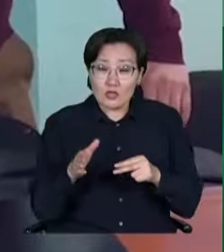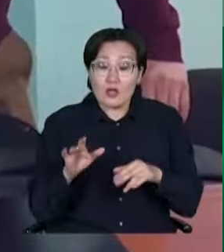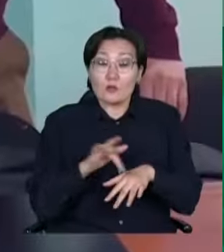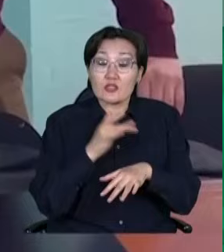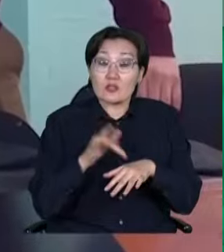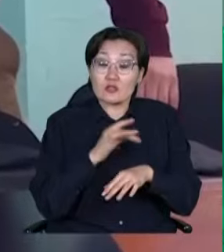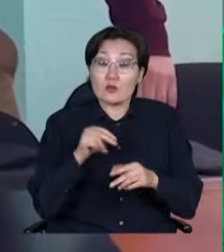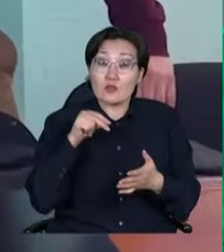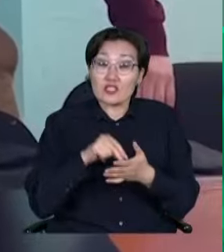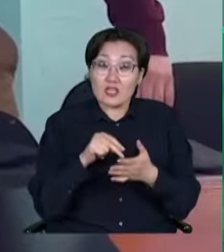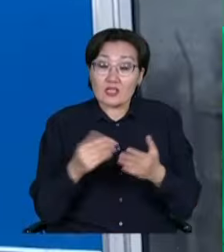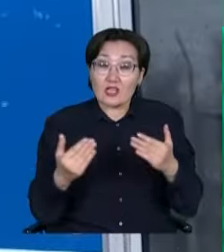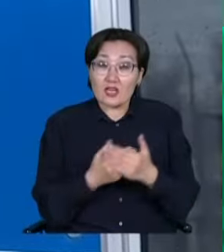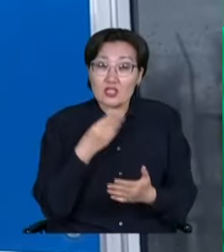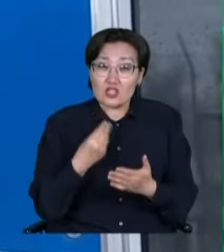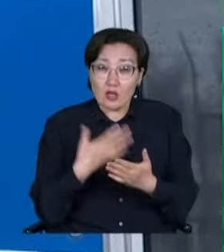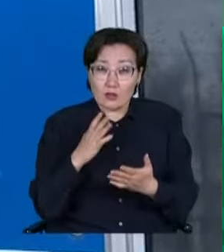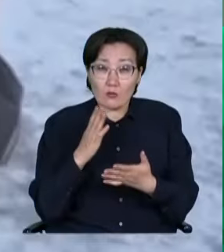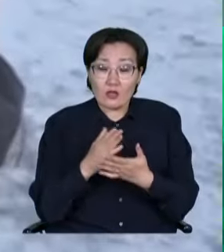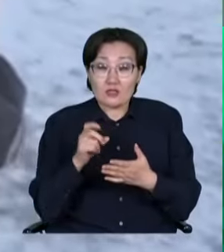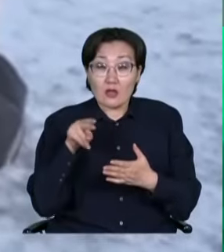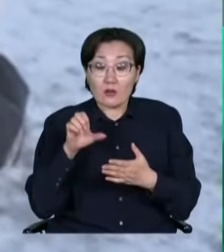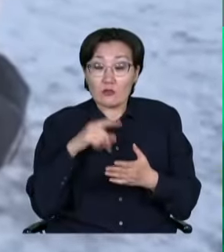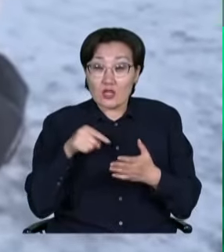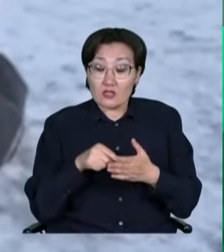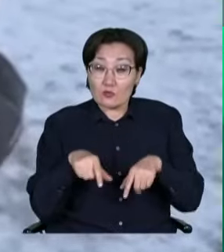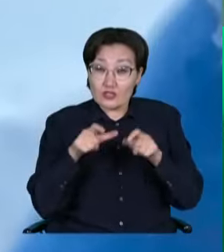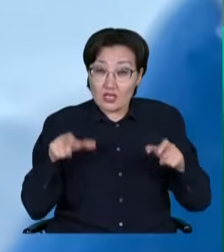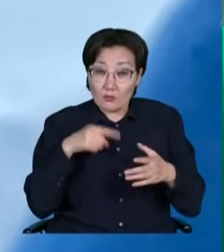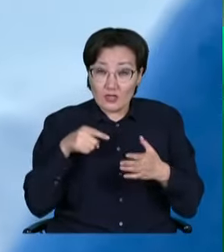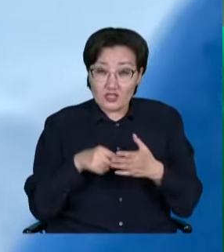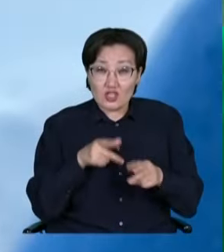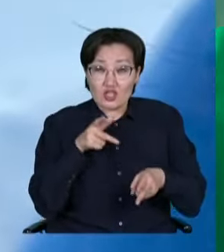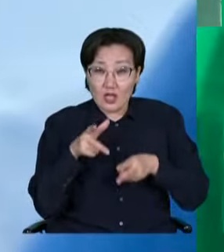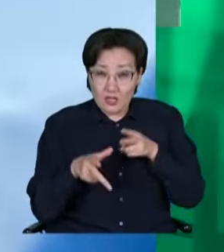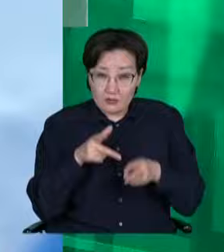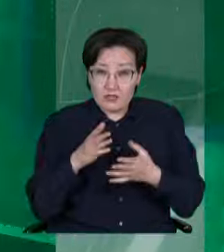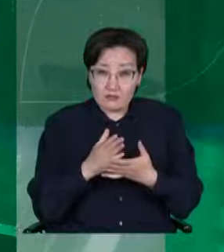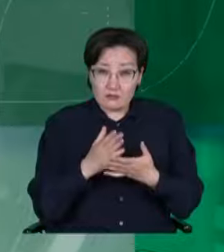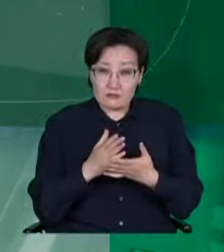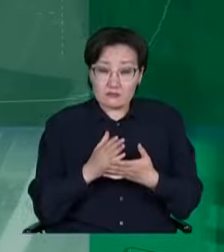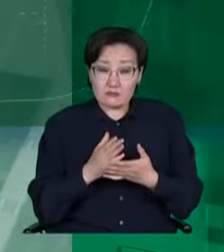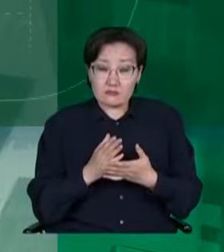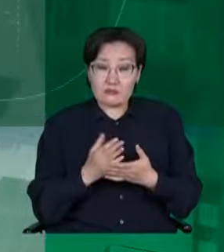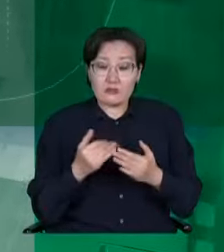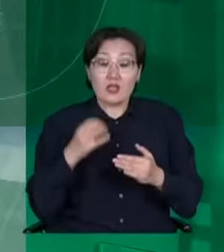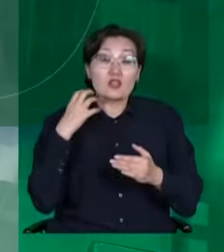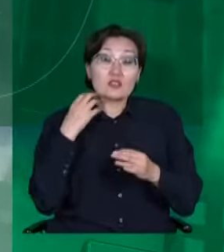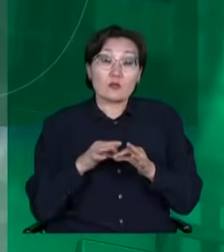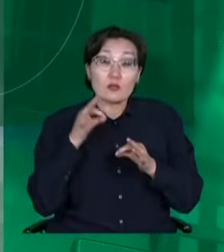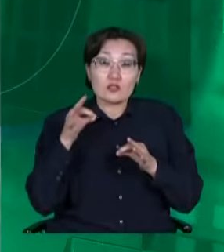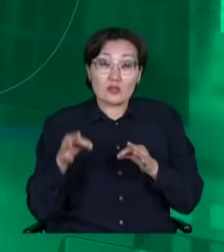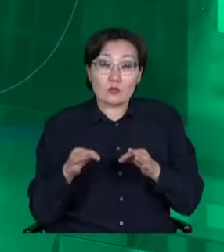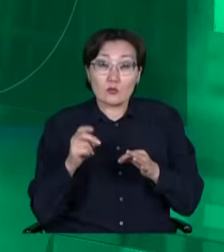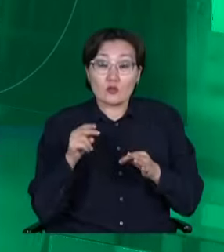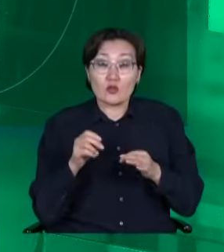Коммуналды қызмет құны қайда шарықтап барады? Сәтбаев қаласының тұрғындары мәселен айтып бас көтерді. Қызылорда облысында